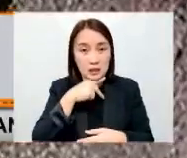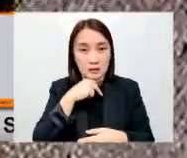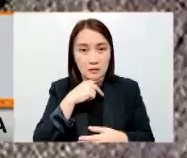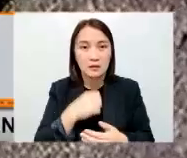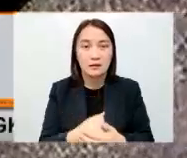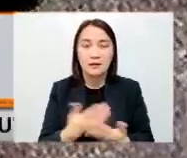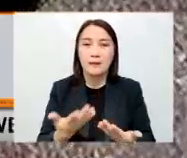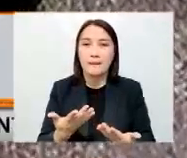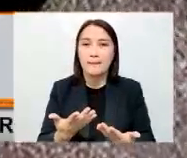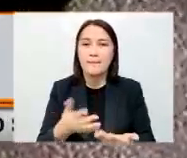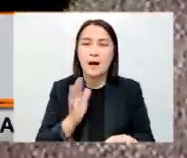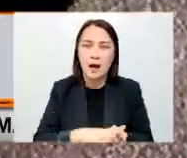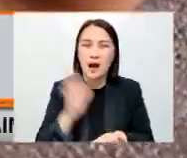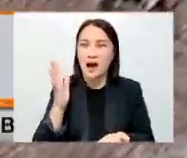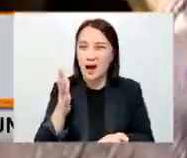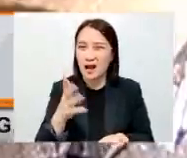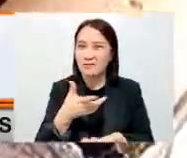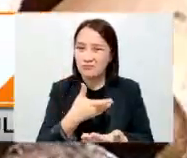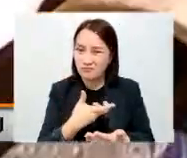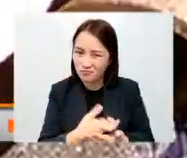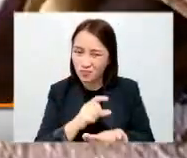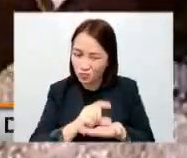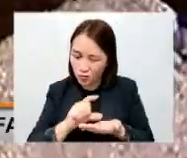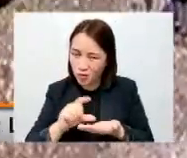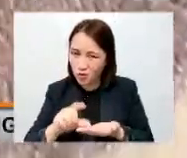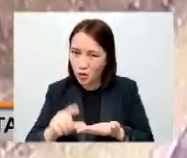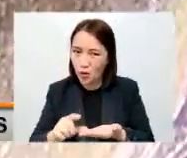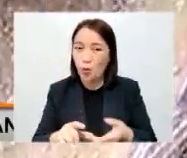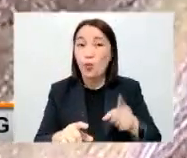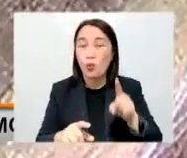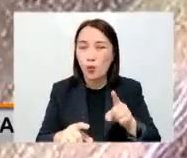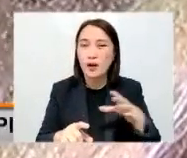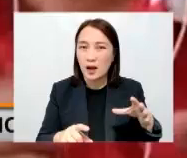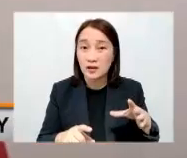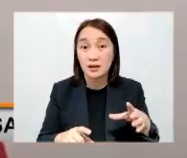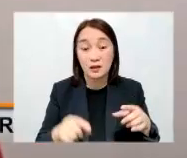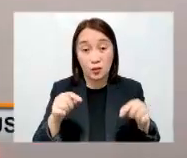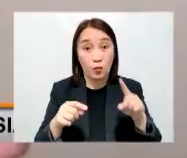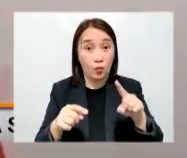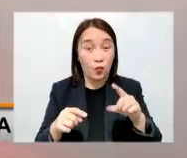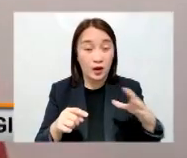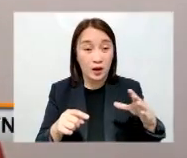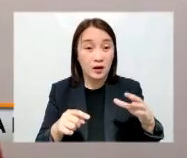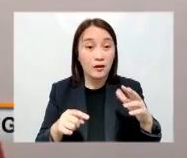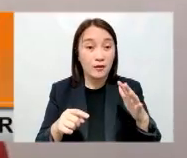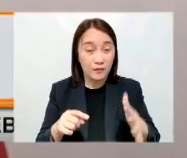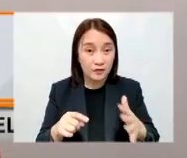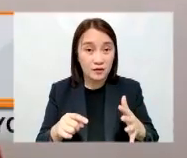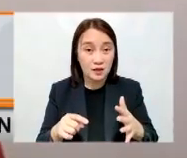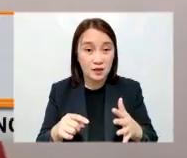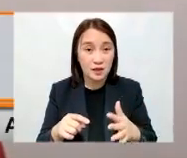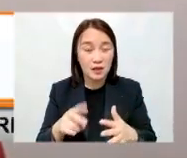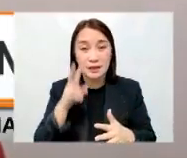presyo ng bakuna. Sa Vietnam, nasa 100 hanggang 150 pesos lang ang presyohan. We don't want other family happening dito